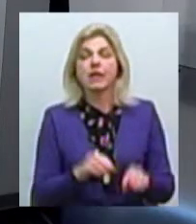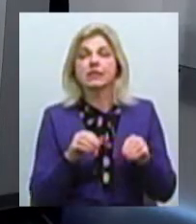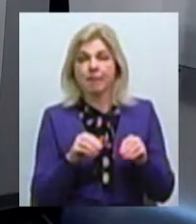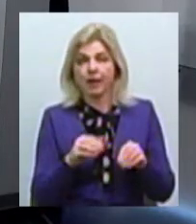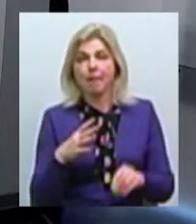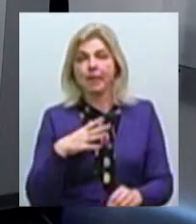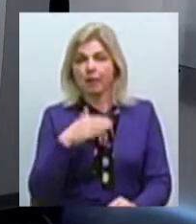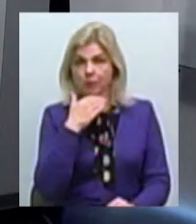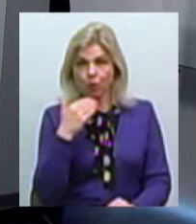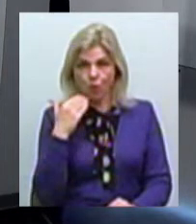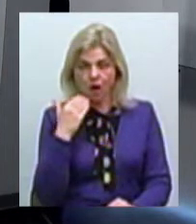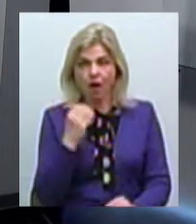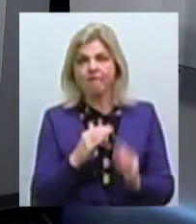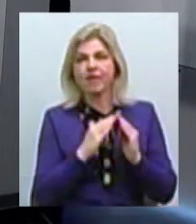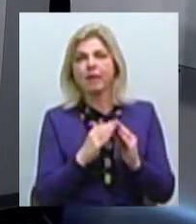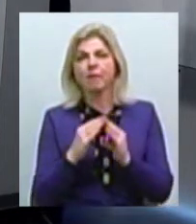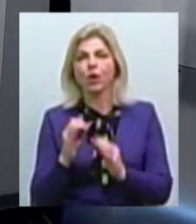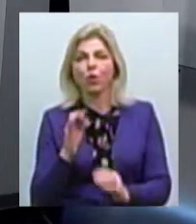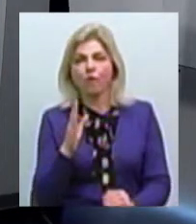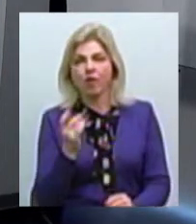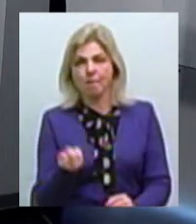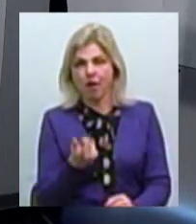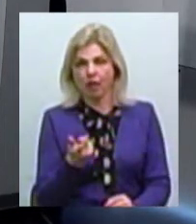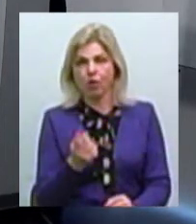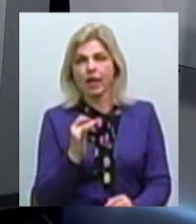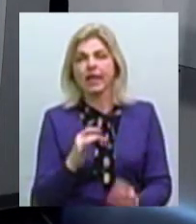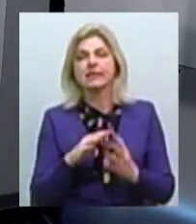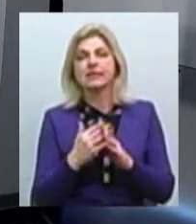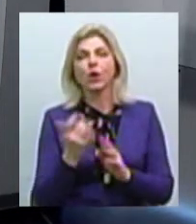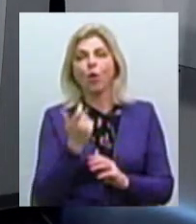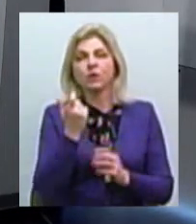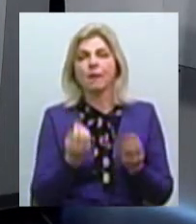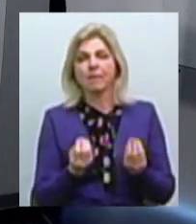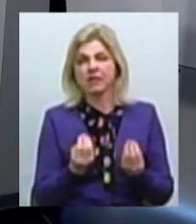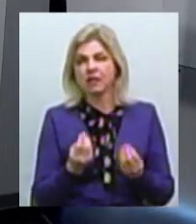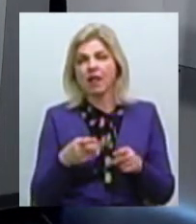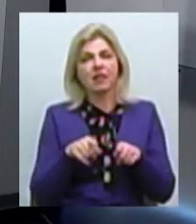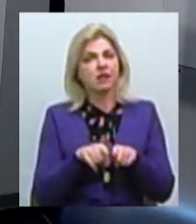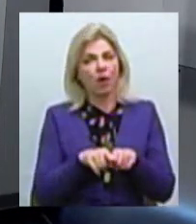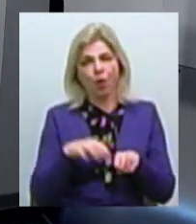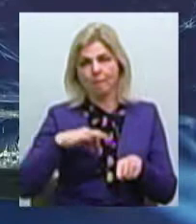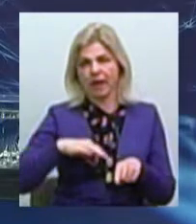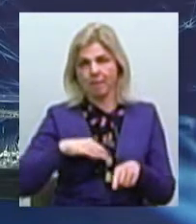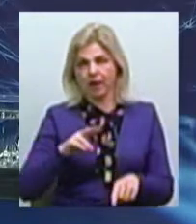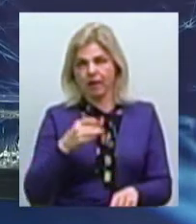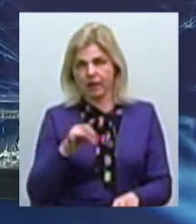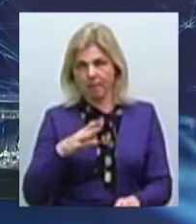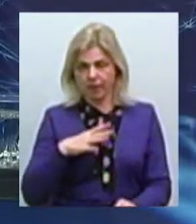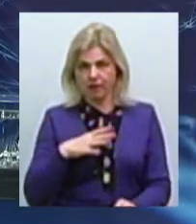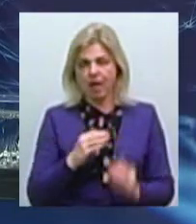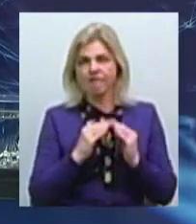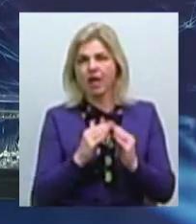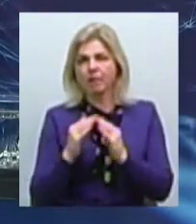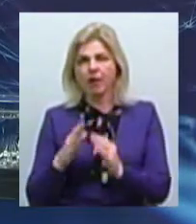много фермеров мало и сельхоз бизнес был не такой прибыльный фермерам было очень тяжело